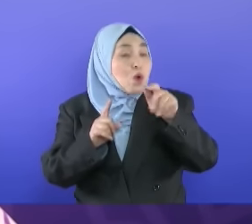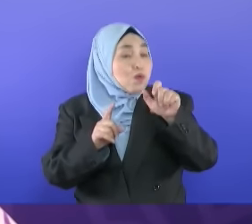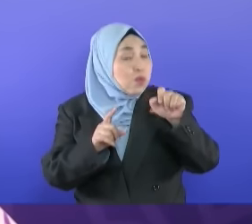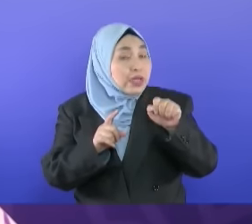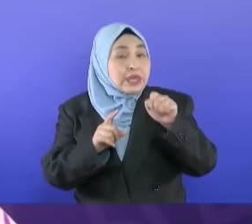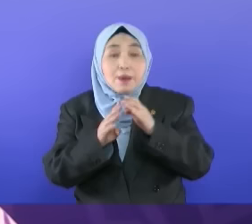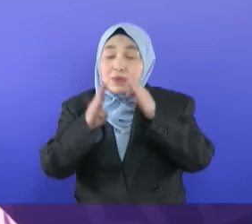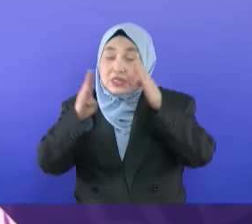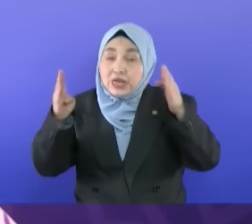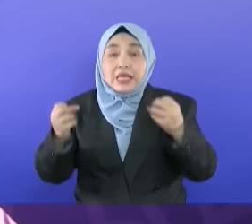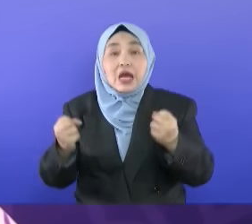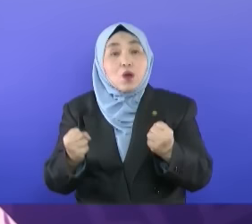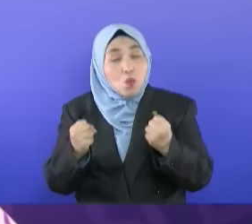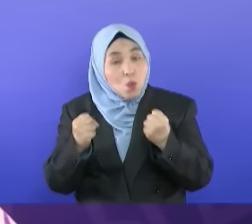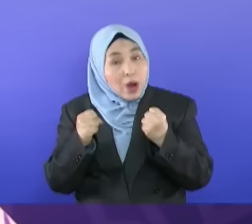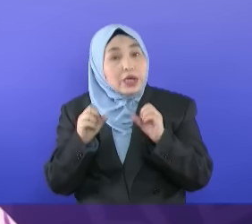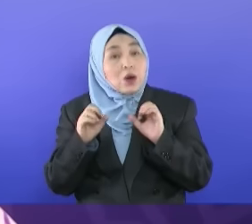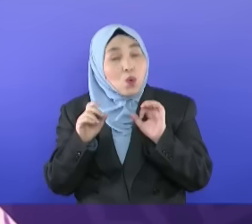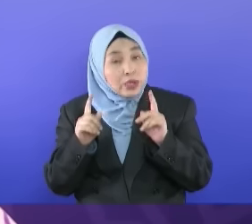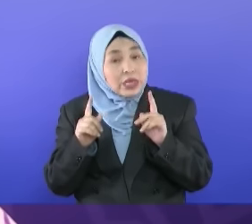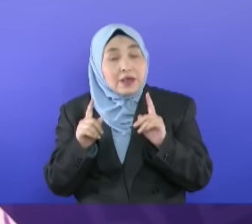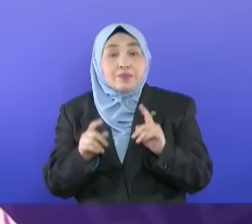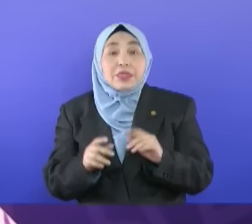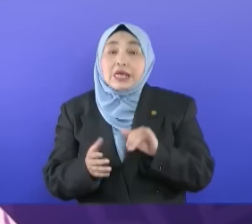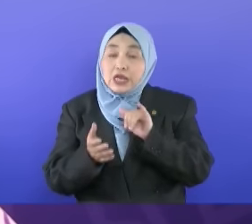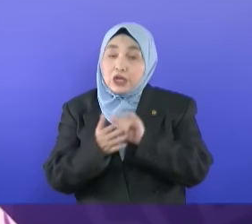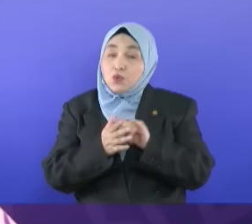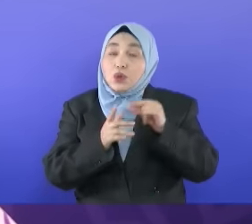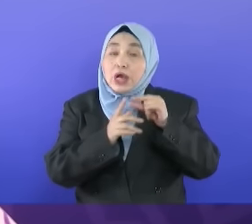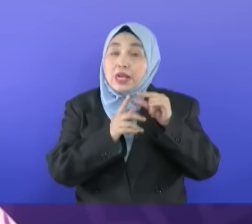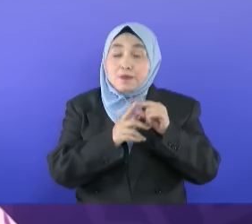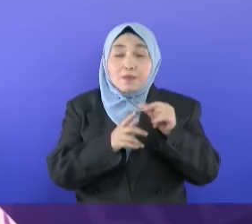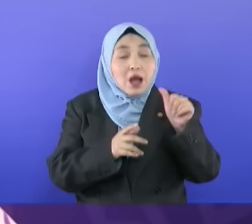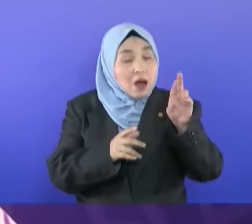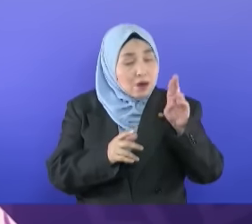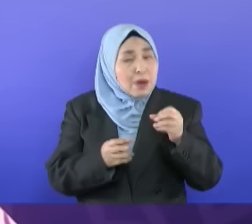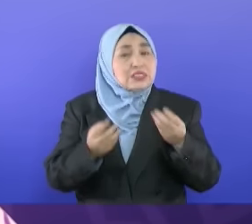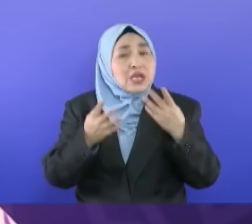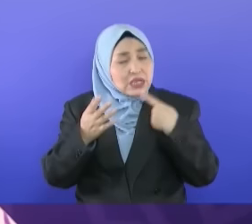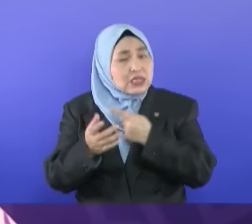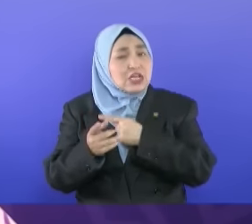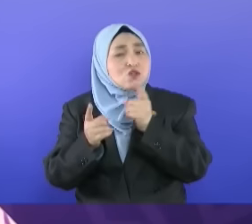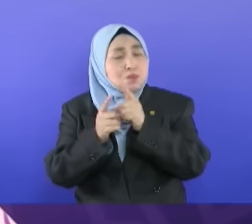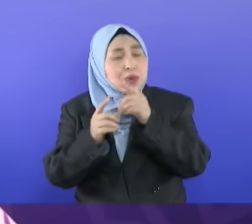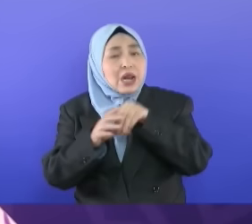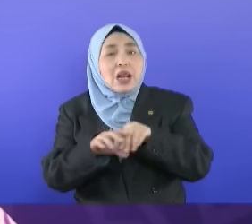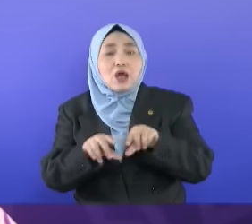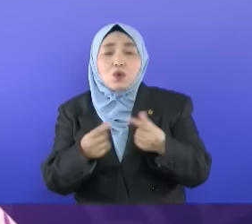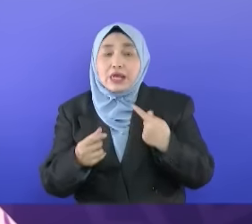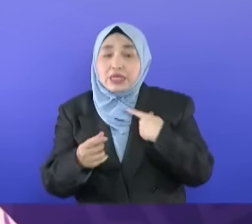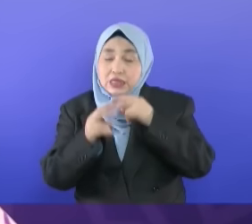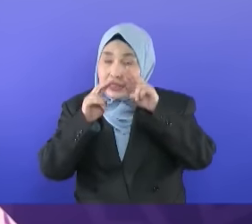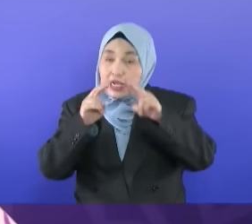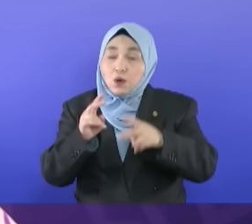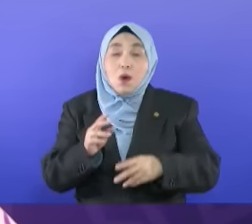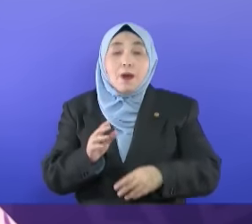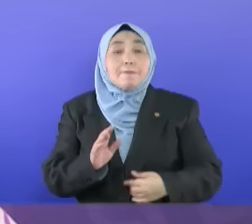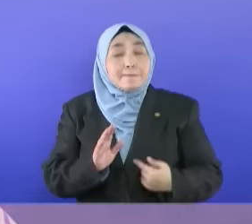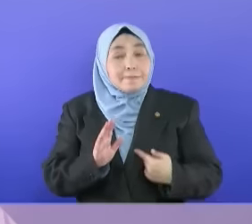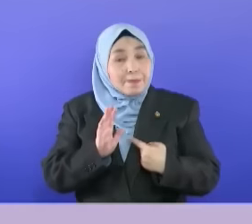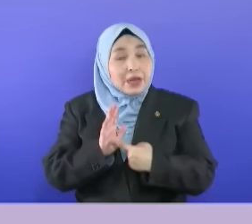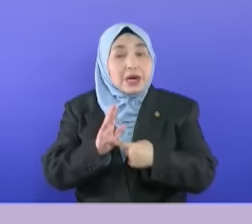besar ya huruf yang kuat Oke baik itu kalimat Alquran kemudian kita lihat paparan kita yang